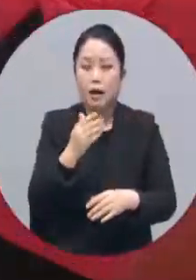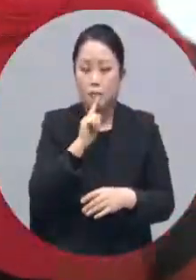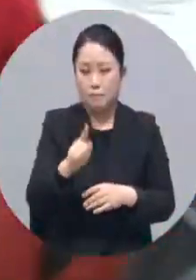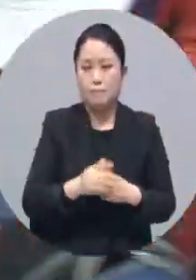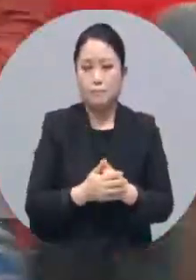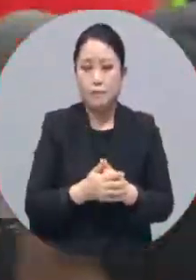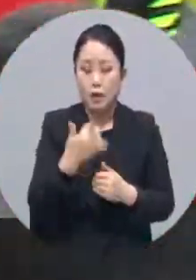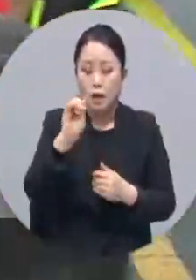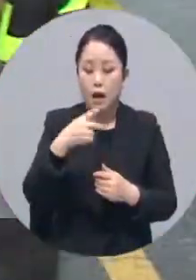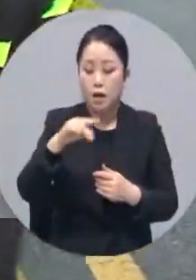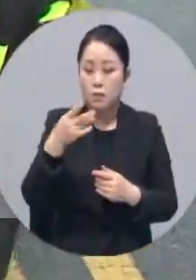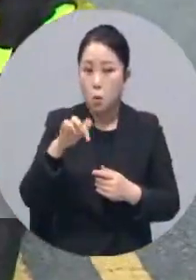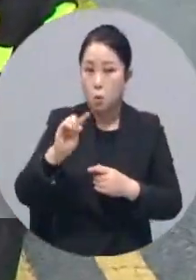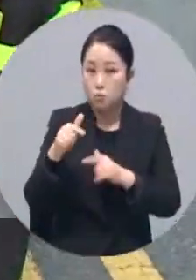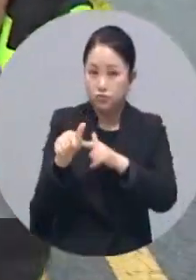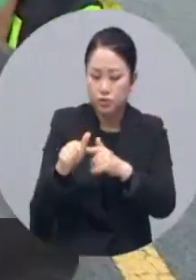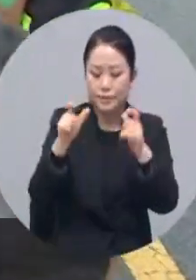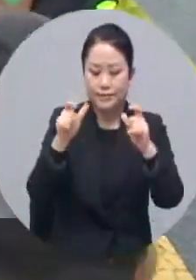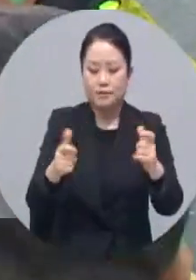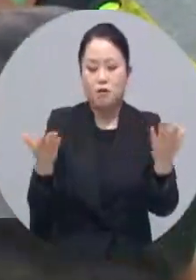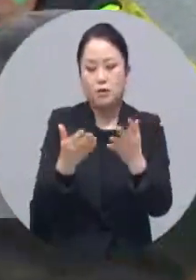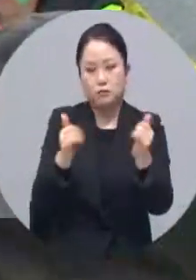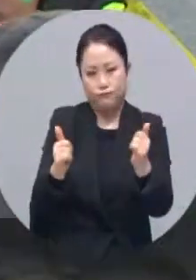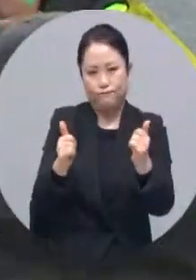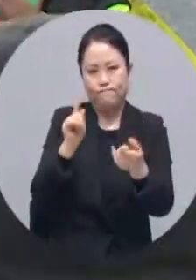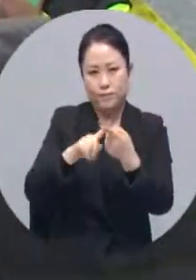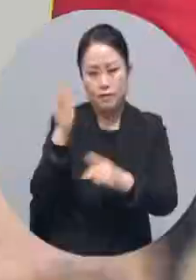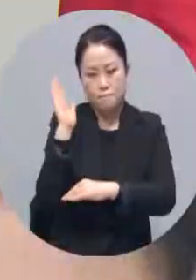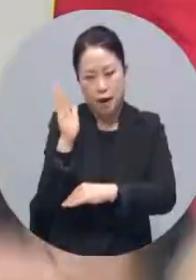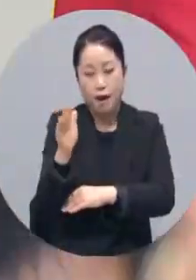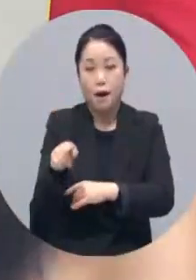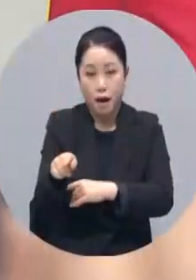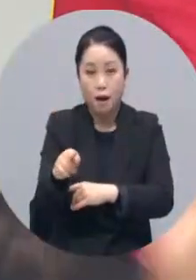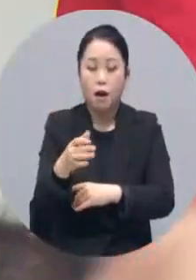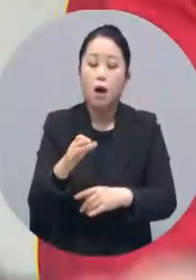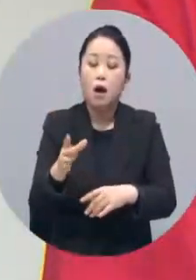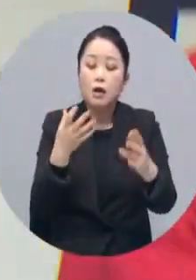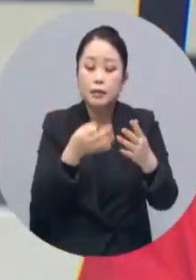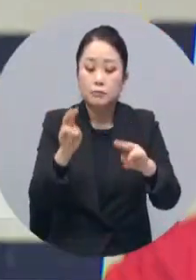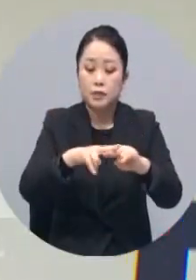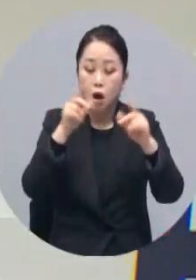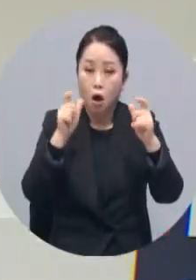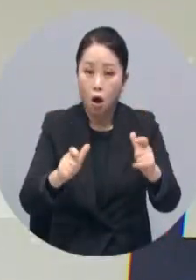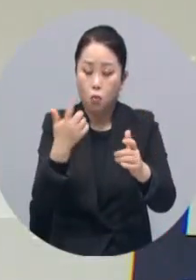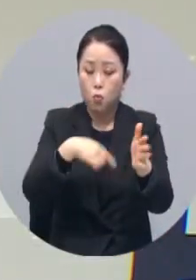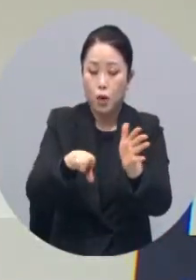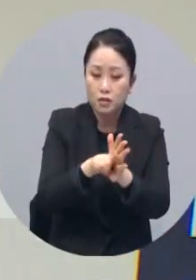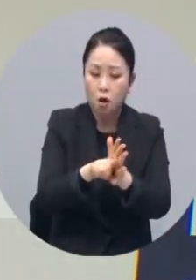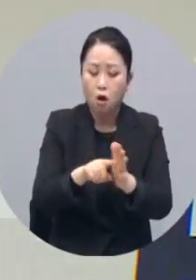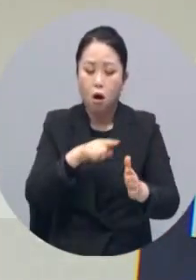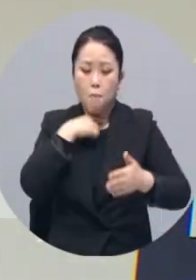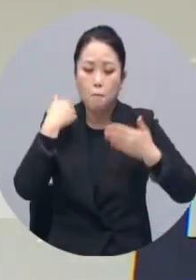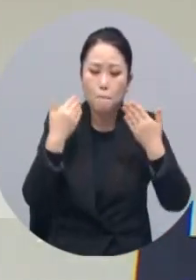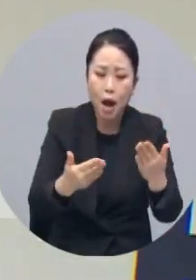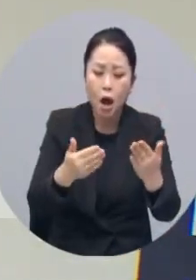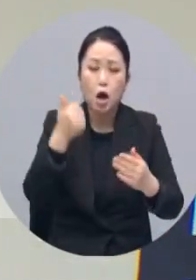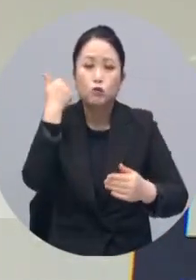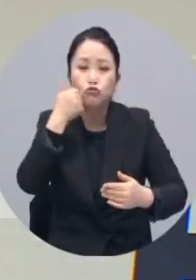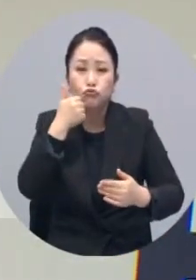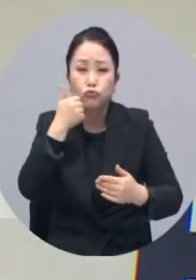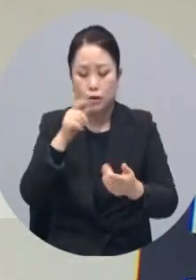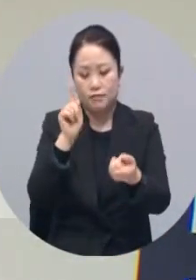한동훈 대표는 지역 일꾼론을 계속 내세우고 있습니다. 오로지 금정을 위해 누가 더 잘 봉사할 일꾼인지를